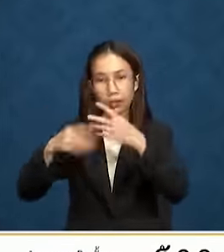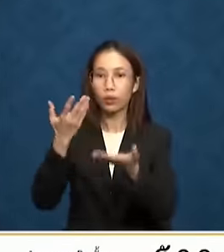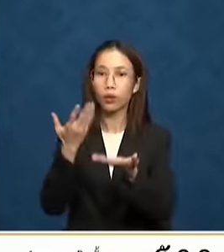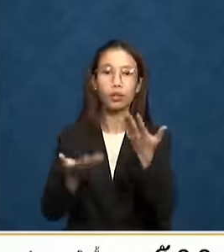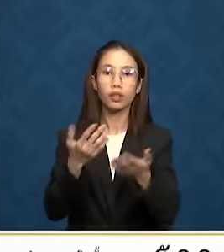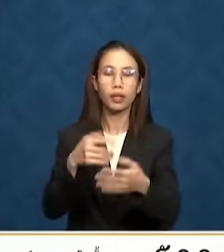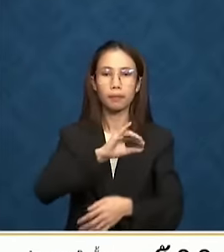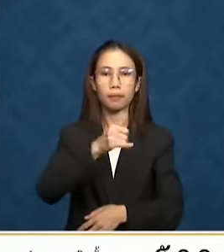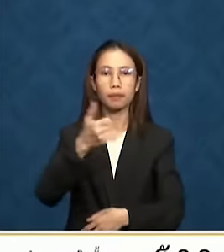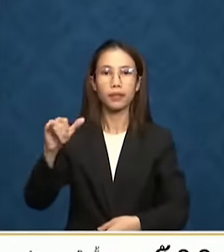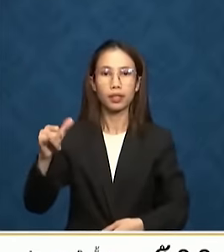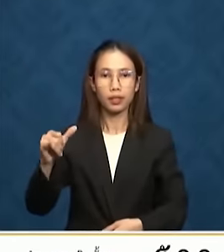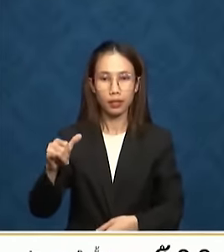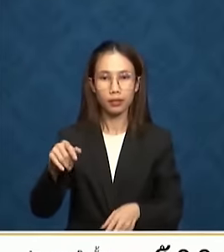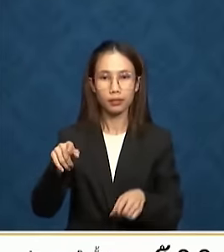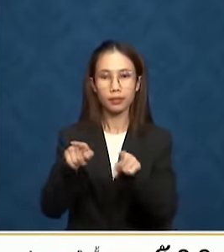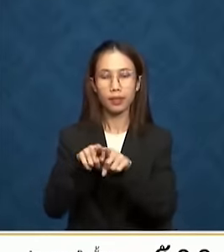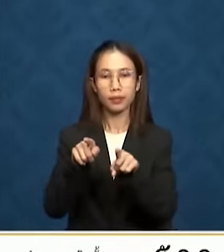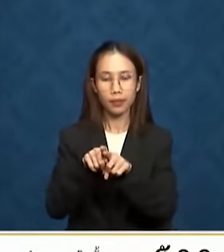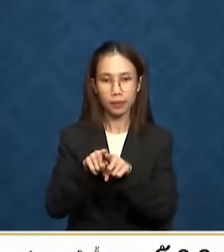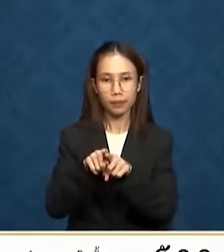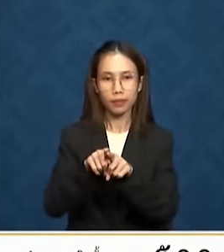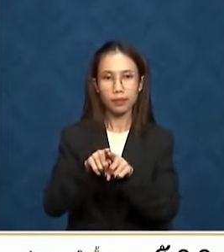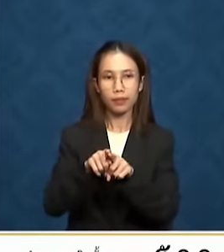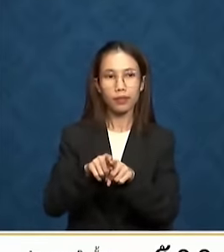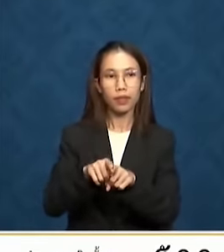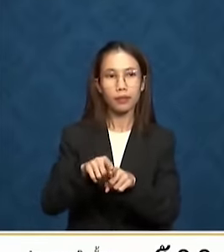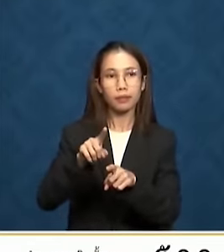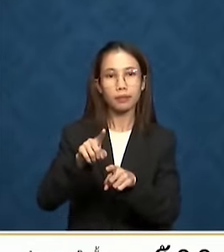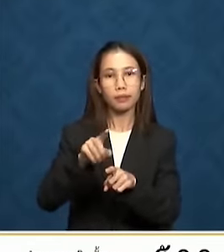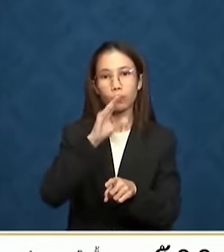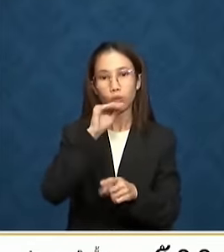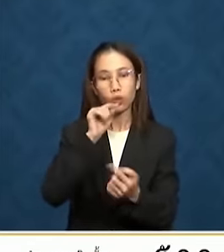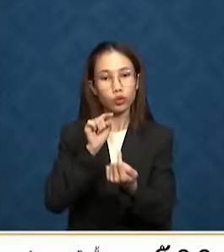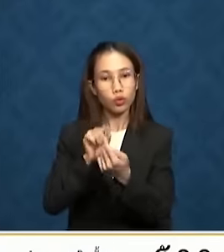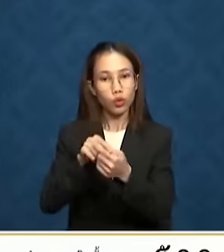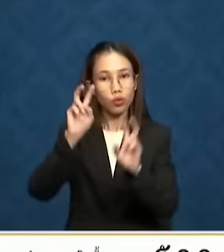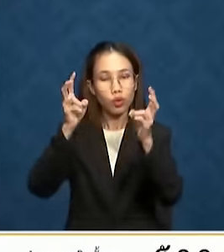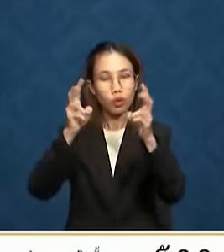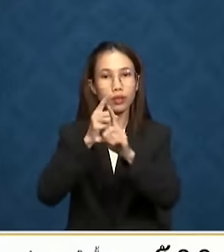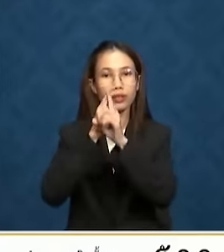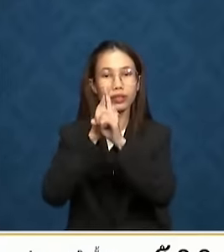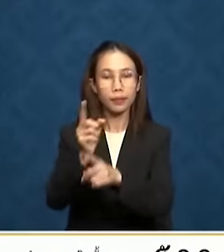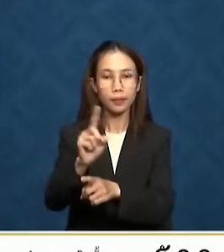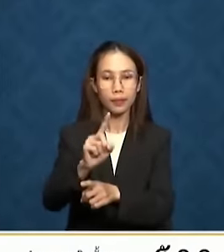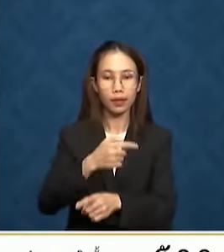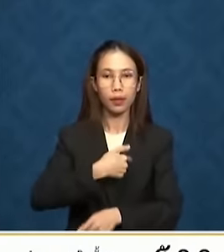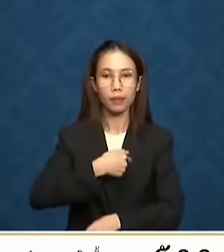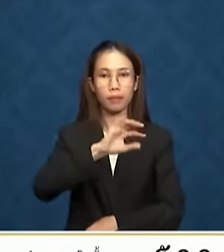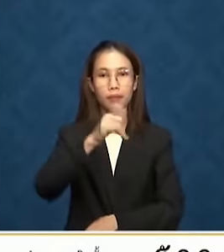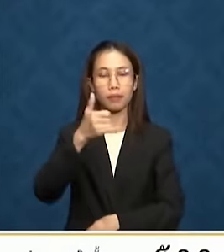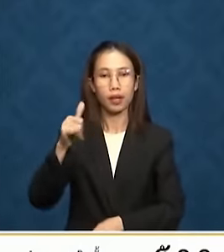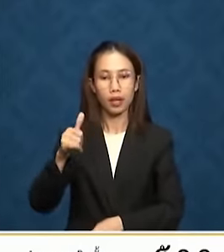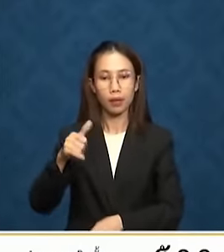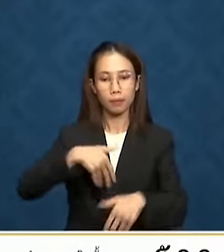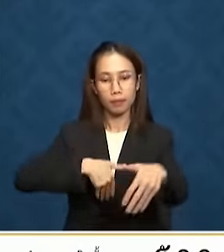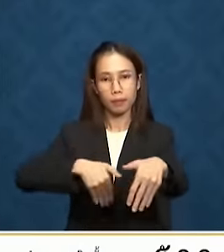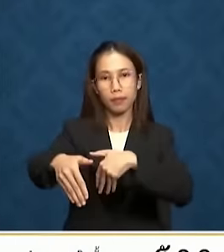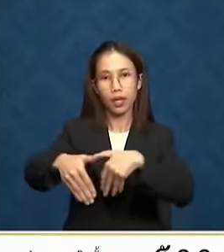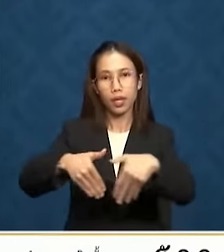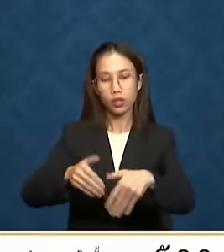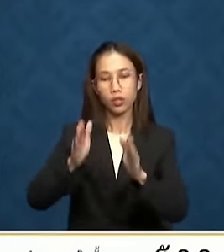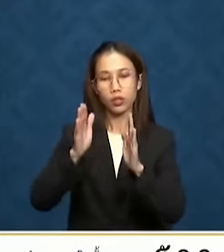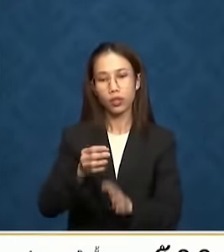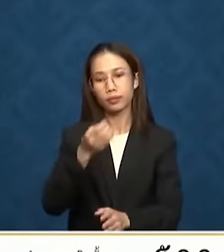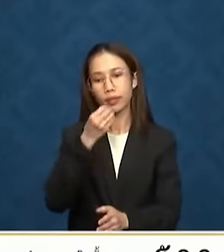ครั้งอาจจะไม่ได้เจาะจงเฉพาะจากเ Being budgetอันนี้อันเดียวนะครับแต่บางทีบางครั้งสิ่งที่ประชาชนคนกิน